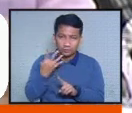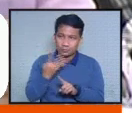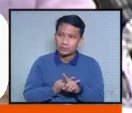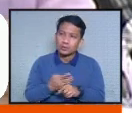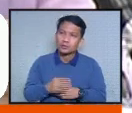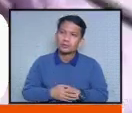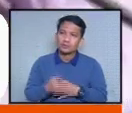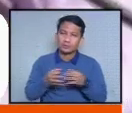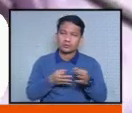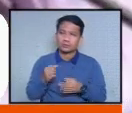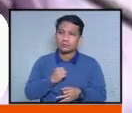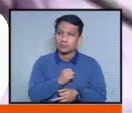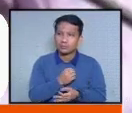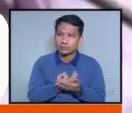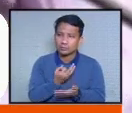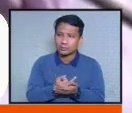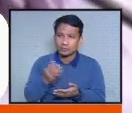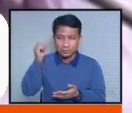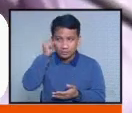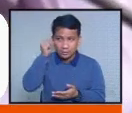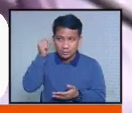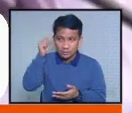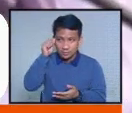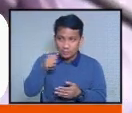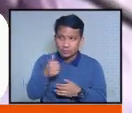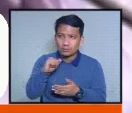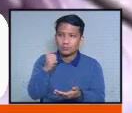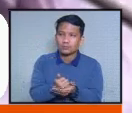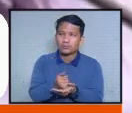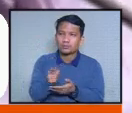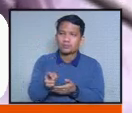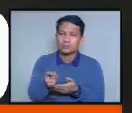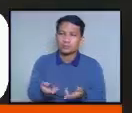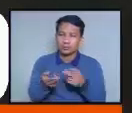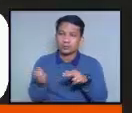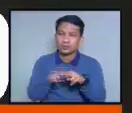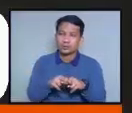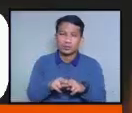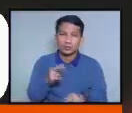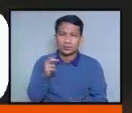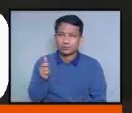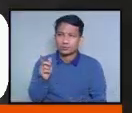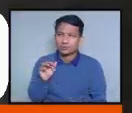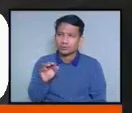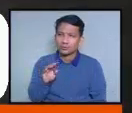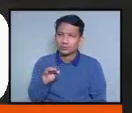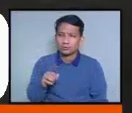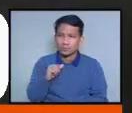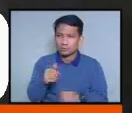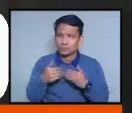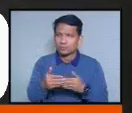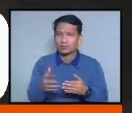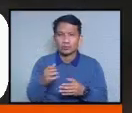ng taon. Paliwanag ni Senate Finance Committee Chairman Sonny Angara, sakaling aprubahan ng Pangulong extension sa validity ng 2019 budget, tsak